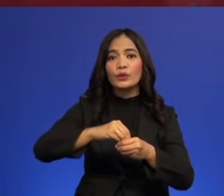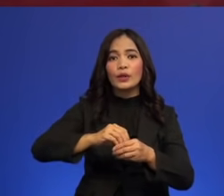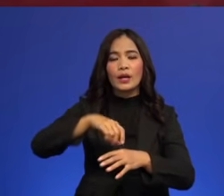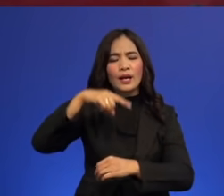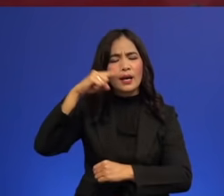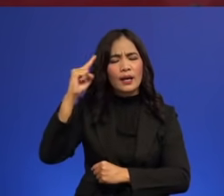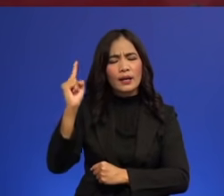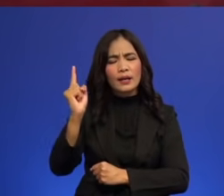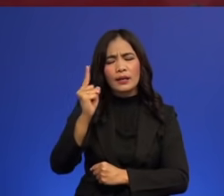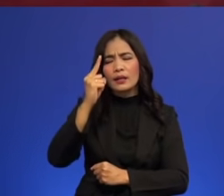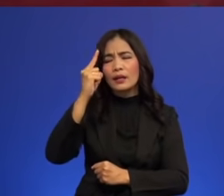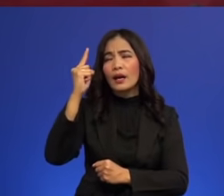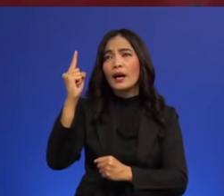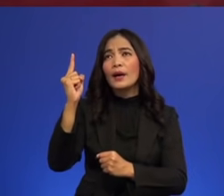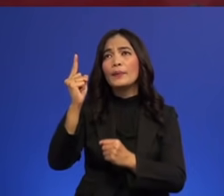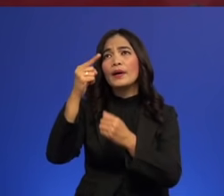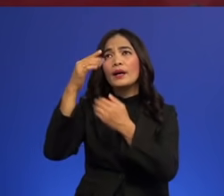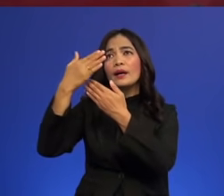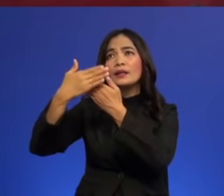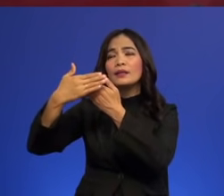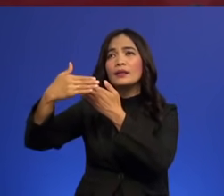masuk